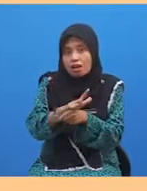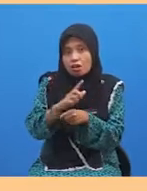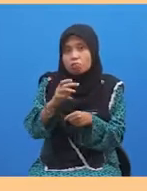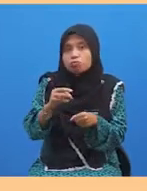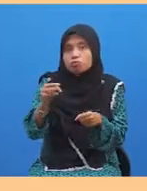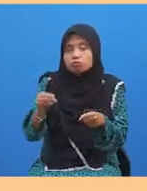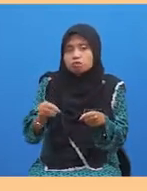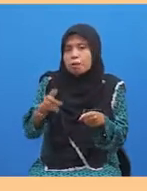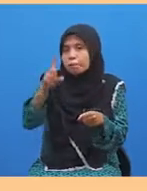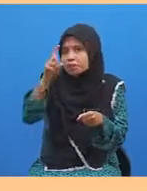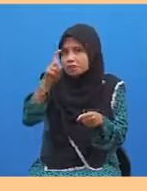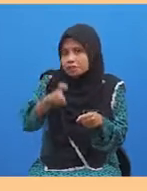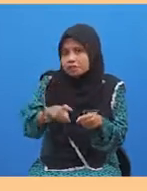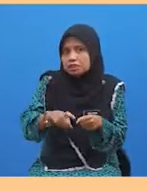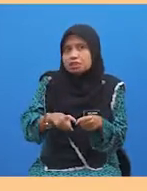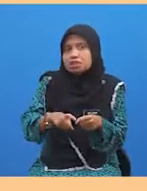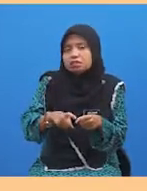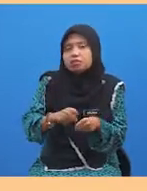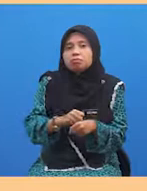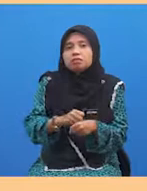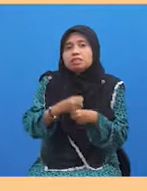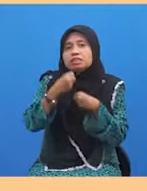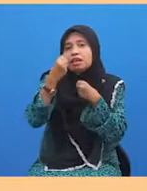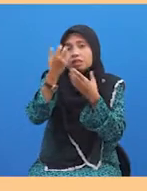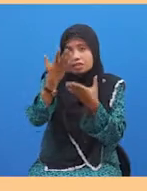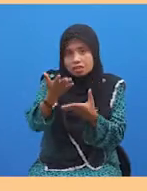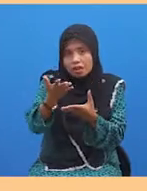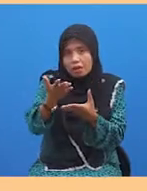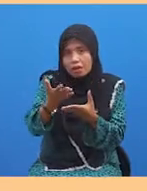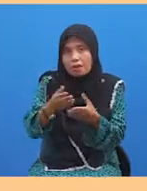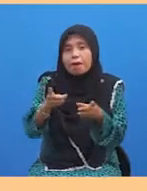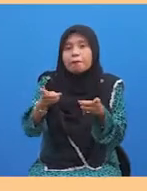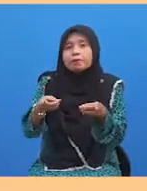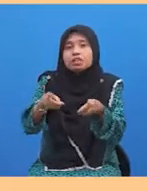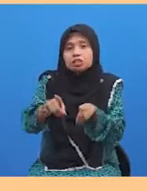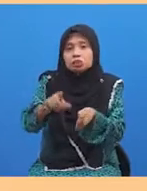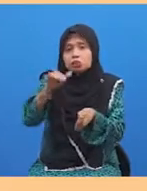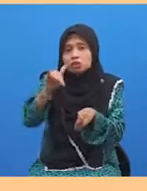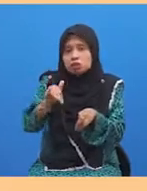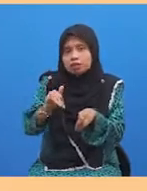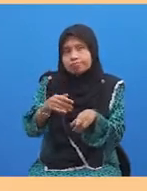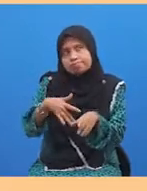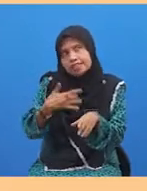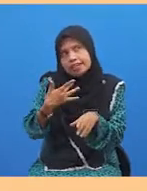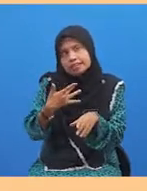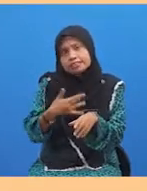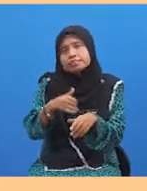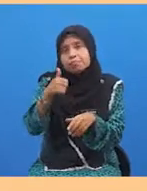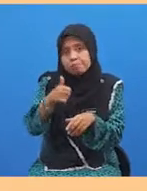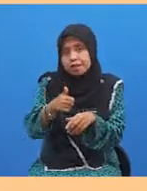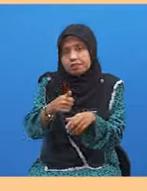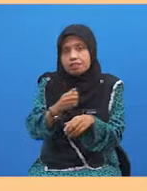ini, murid-murid haruslah menyatakan peristiwa yang